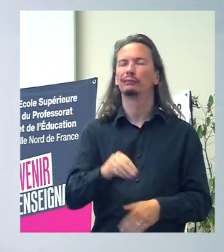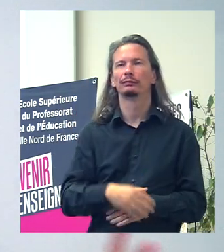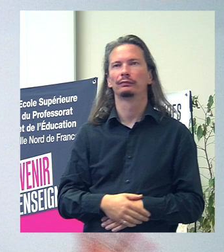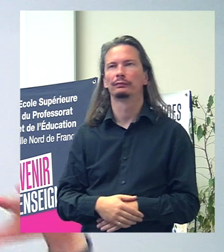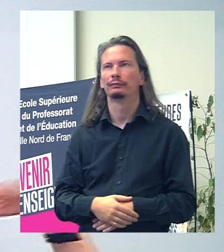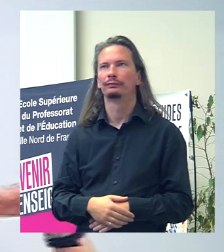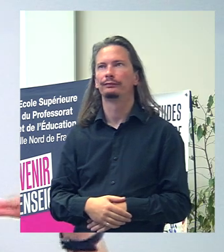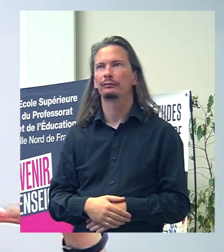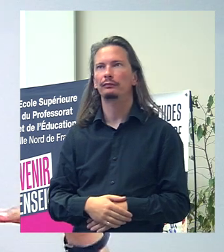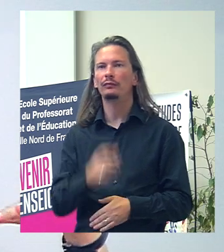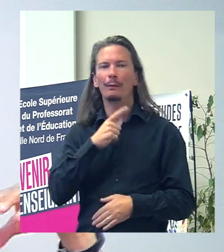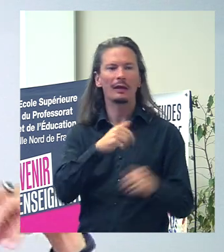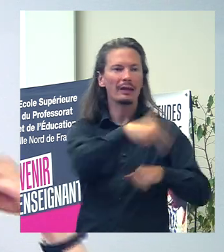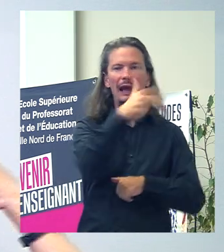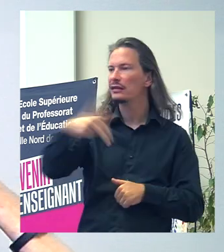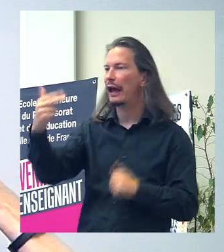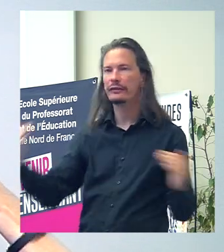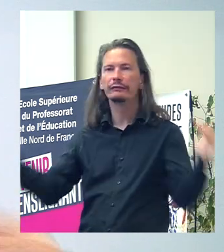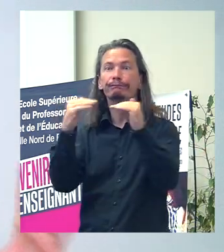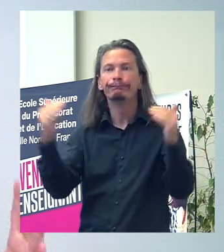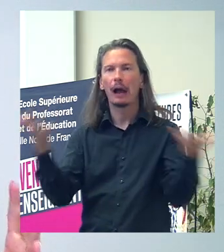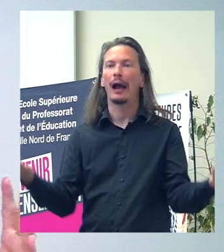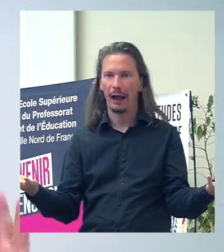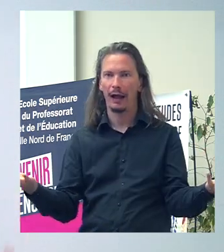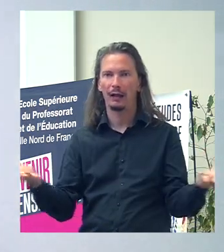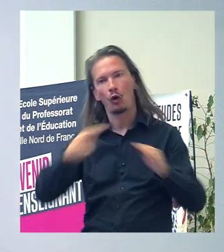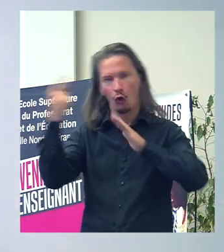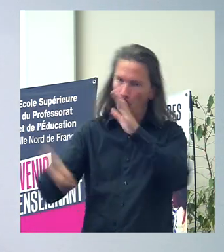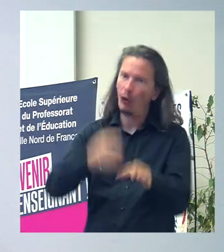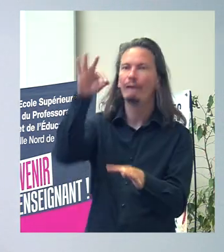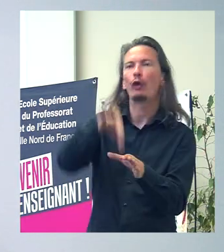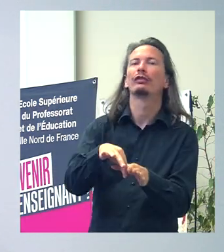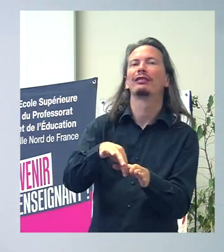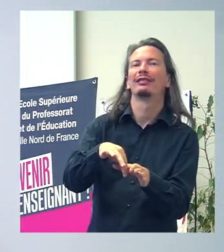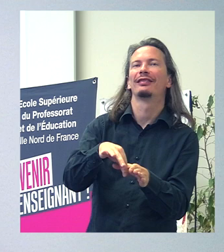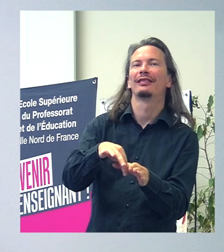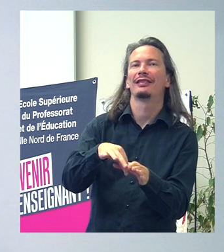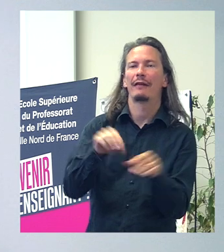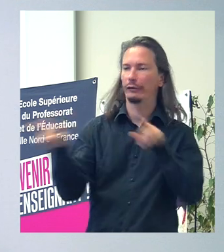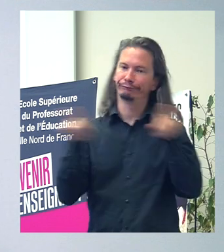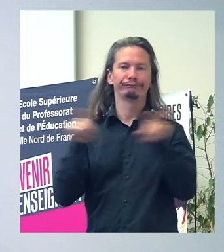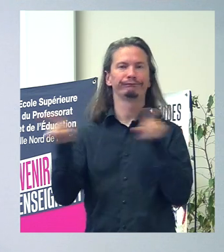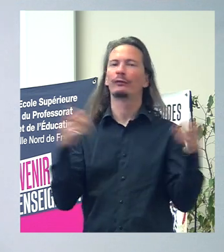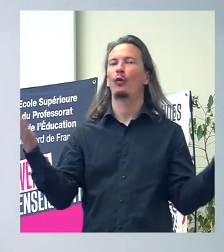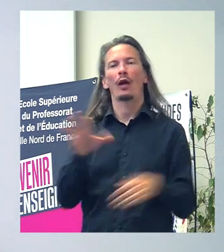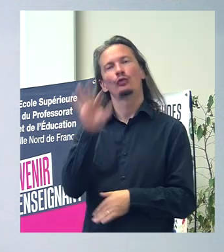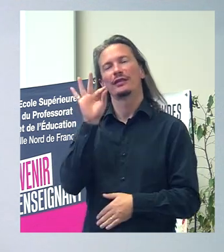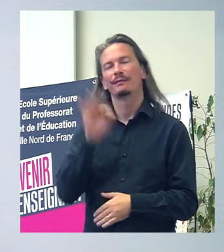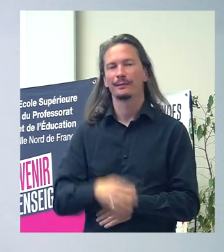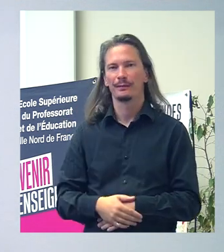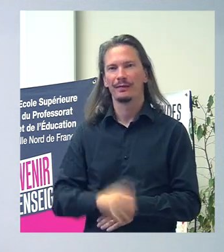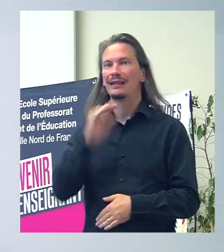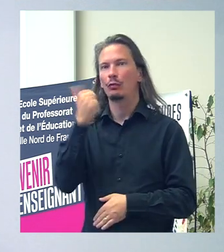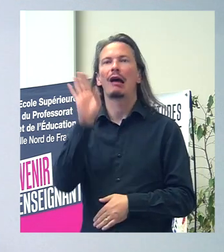on arrive à un ex-aequo, on revote, mais cette fois-ci en choisissant seulement entre ces deux sagesses.